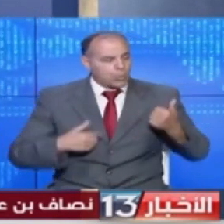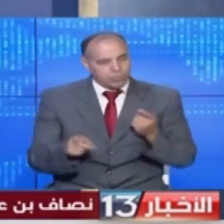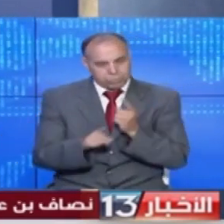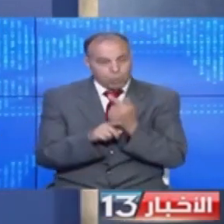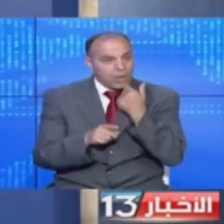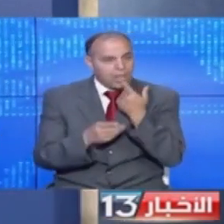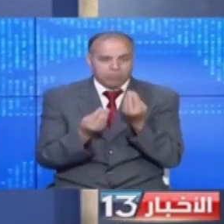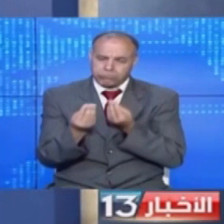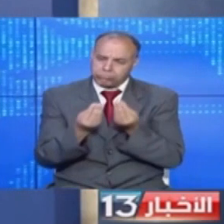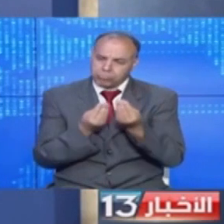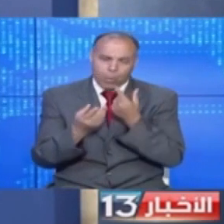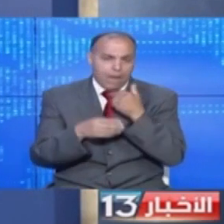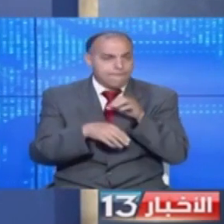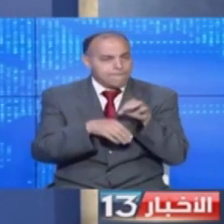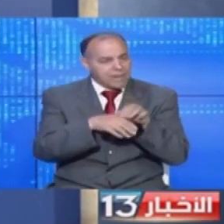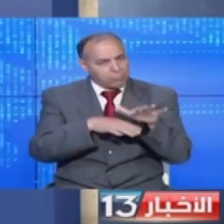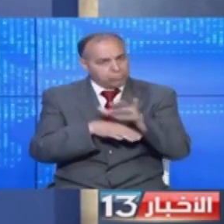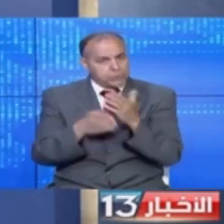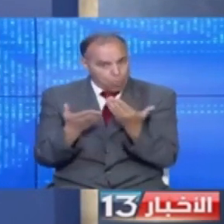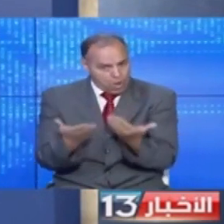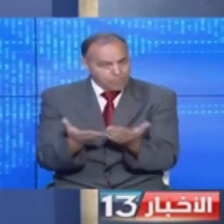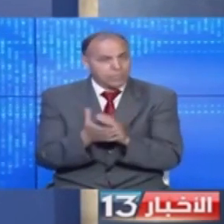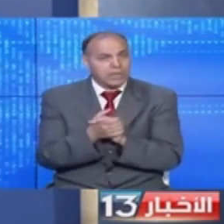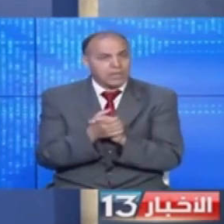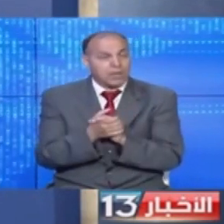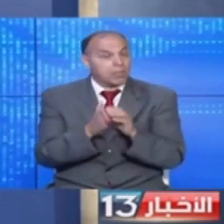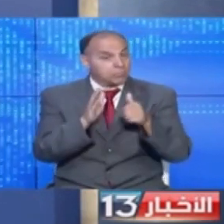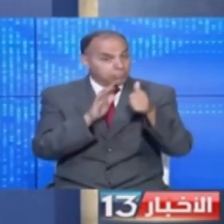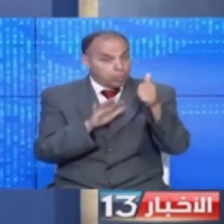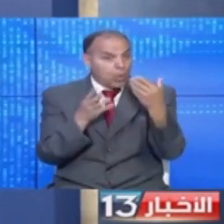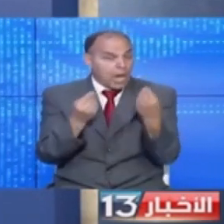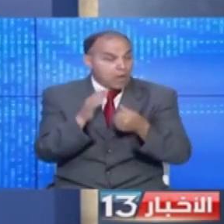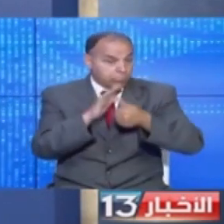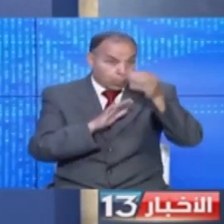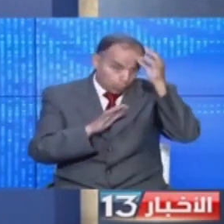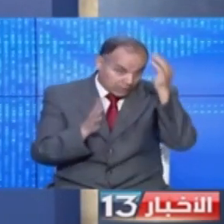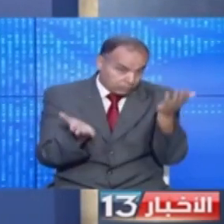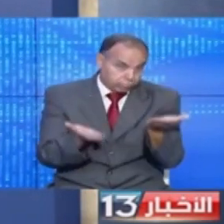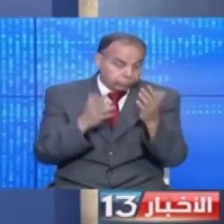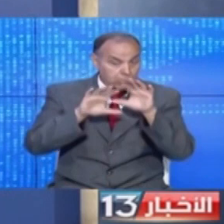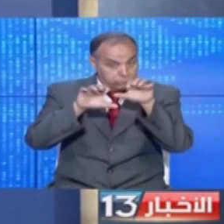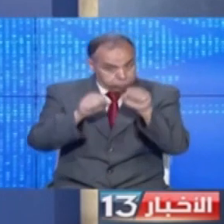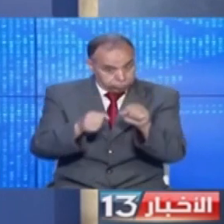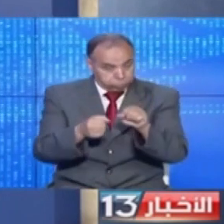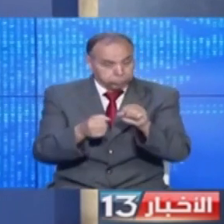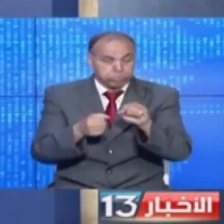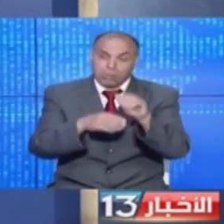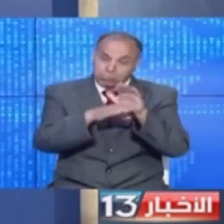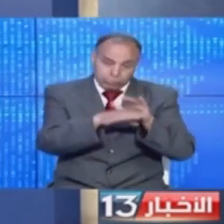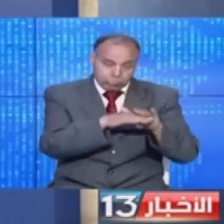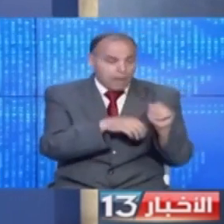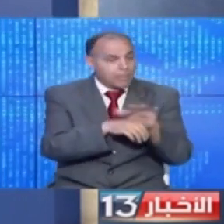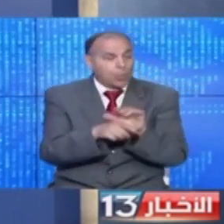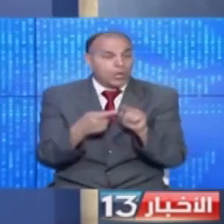تم التطرق إلى الوضع الوبائي الحالي واللي يتميز خاصة بنجاح تونس في السيطرة على فيروس